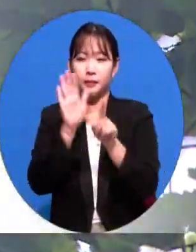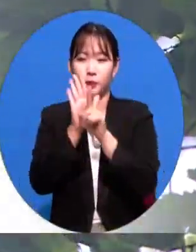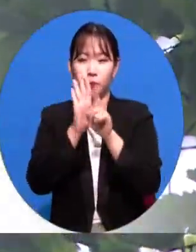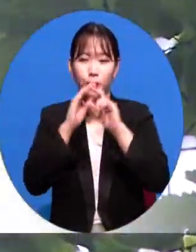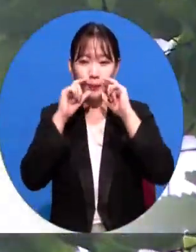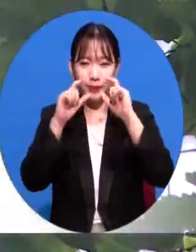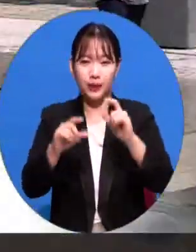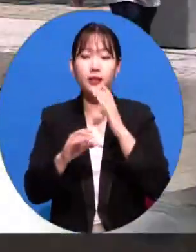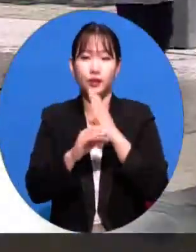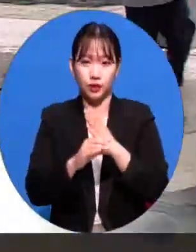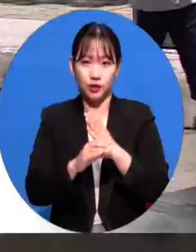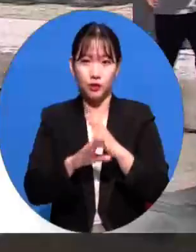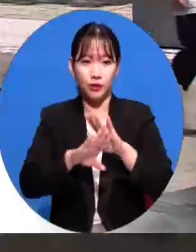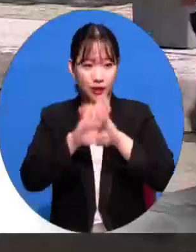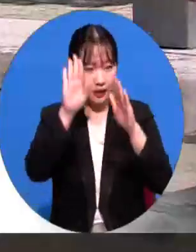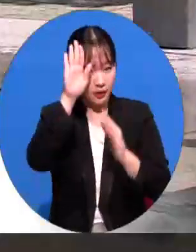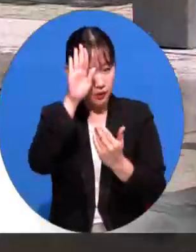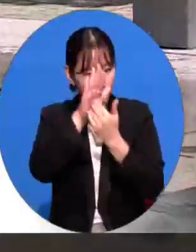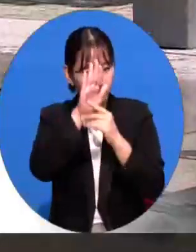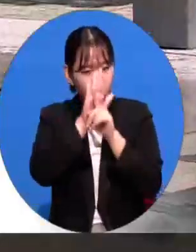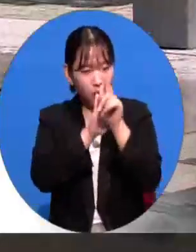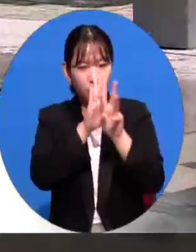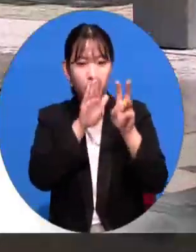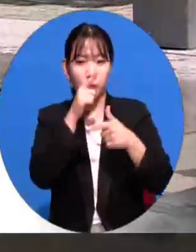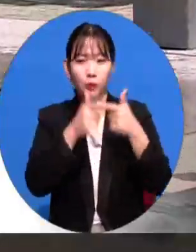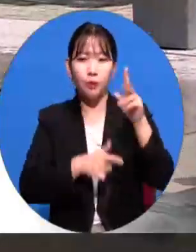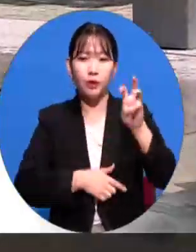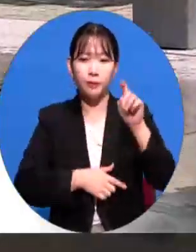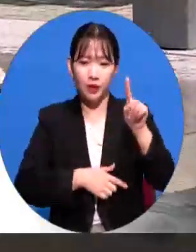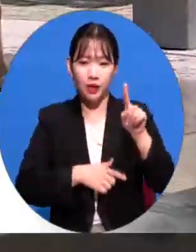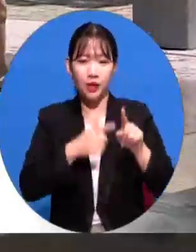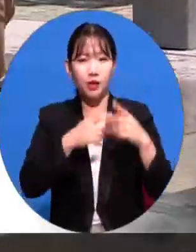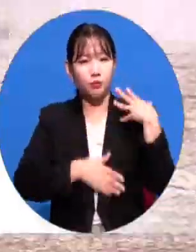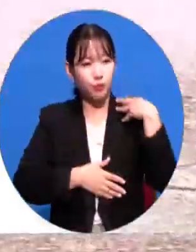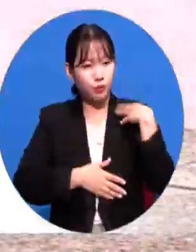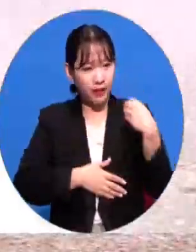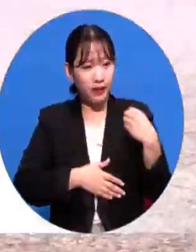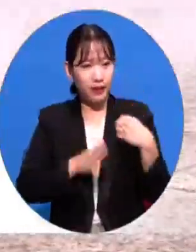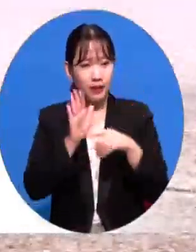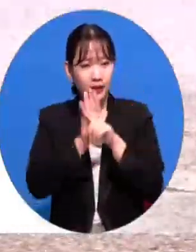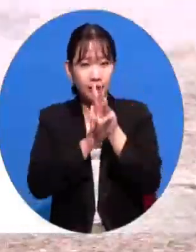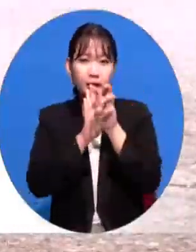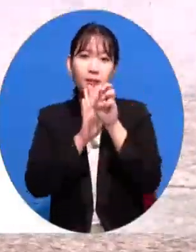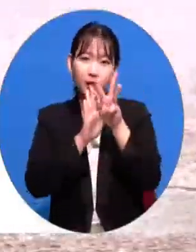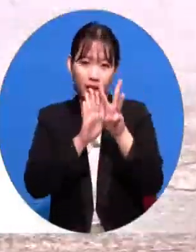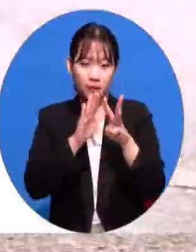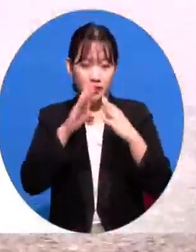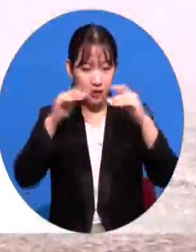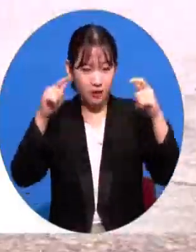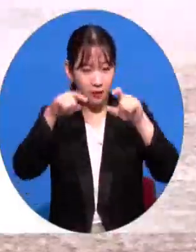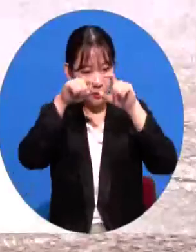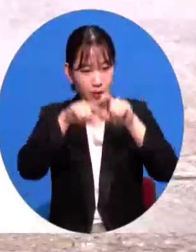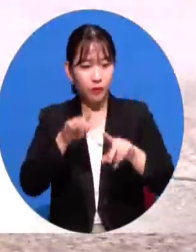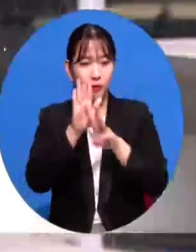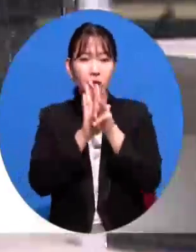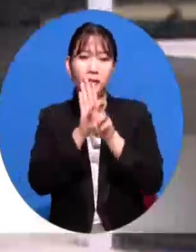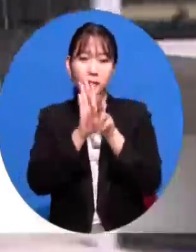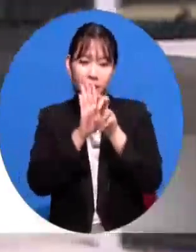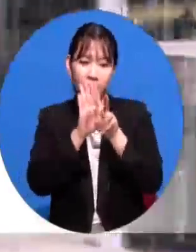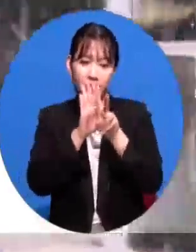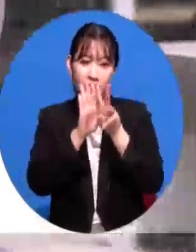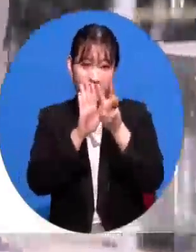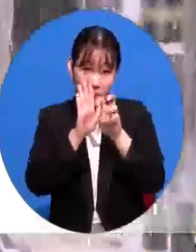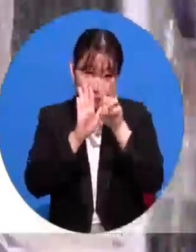있습니다. 오늘 낮 최고 기온은 목포 32도, 무안이 33도를 기록하는 등 전남 지역은 평균 32도를 넘는